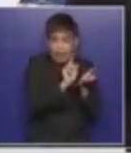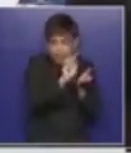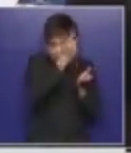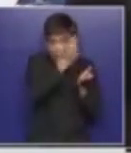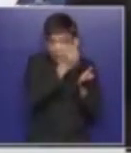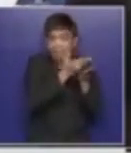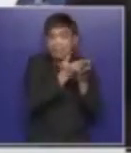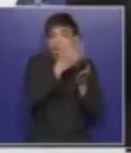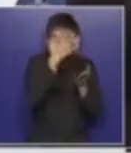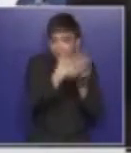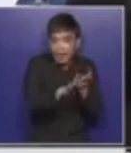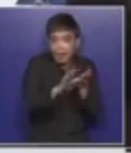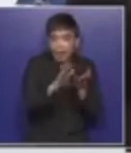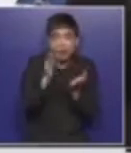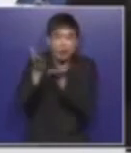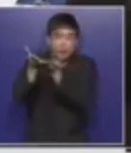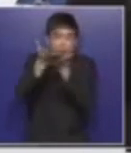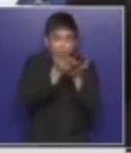และก็จะได้มาปี 2566